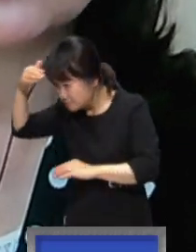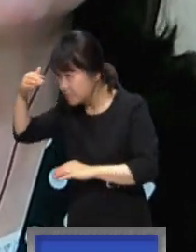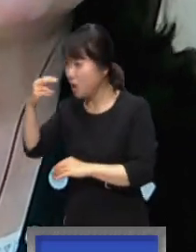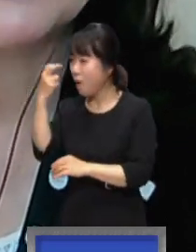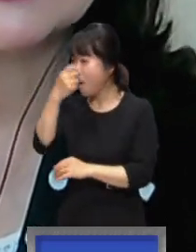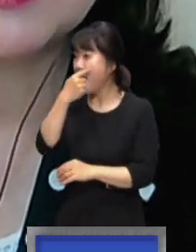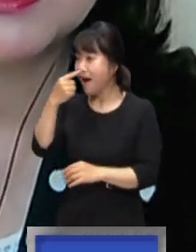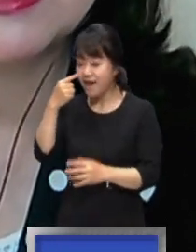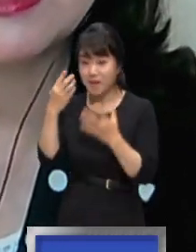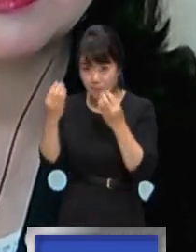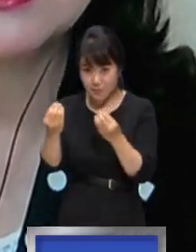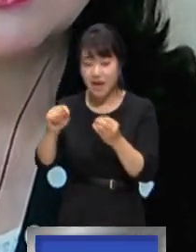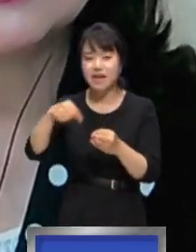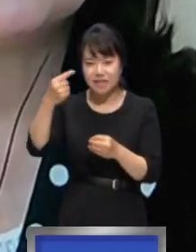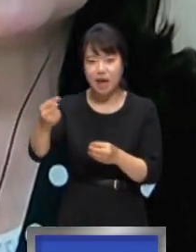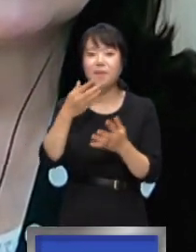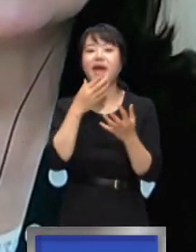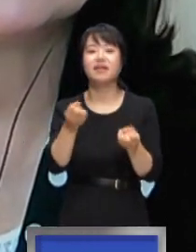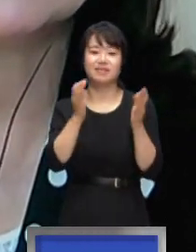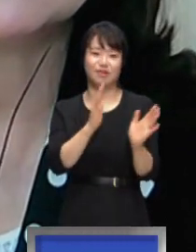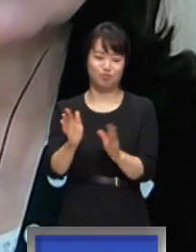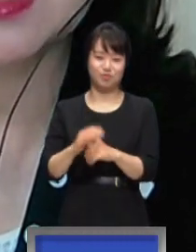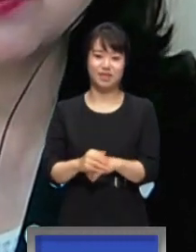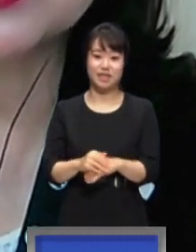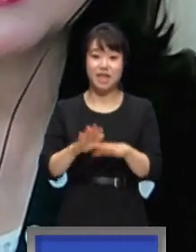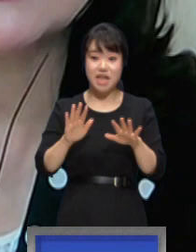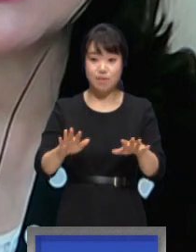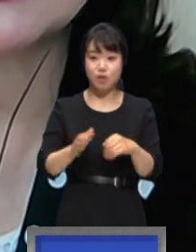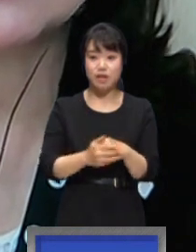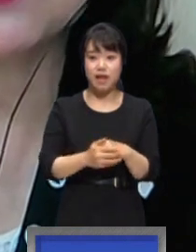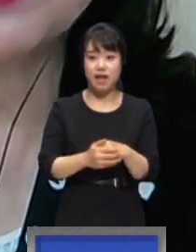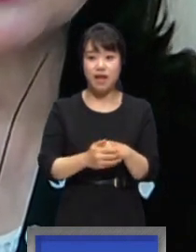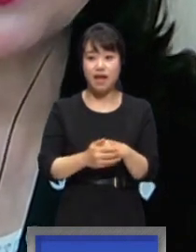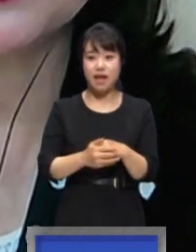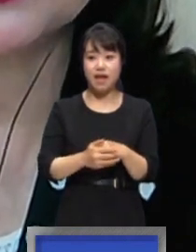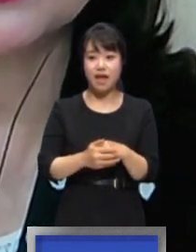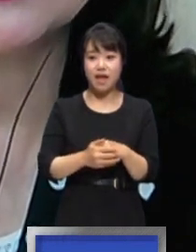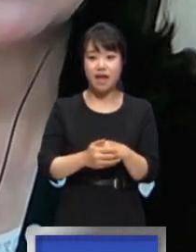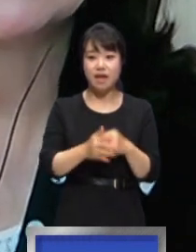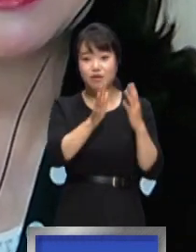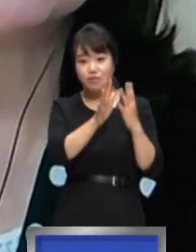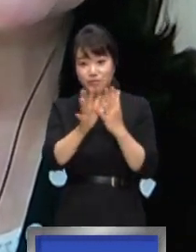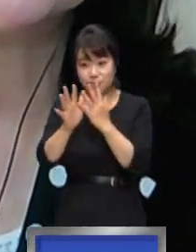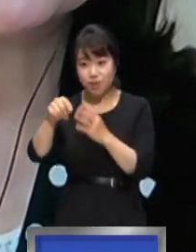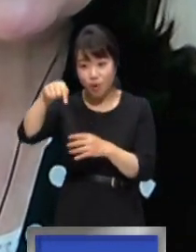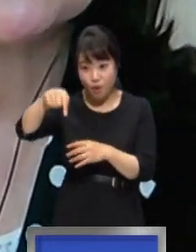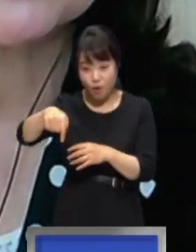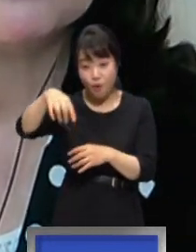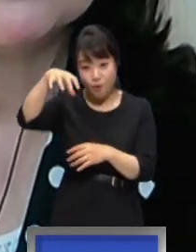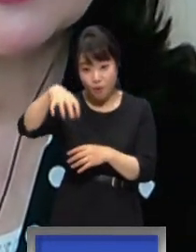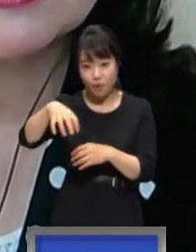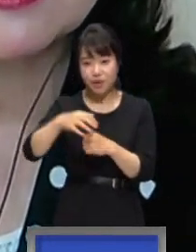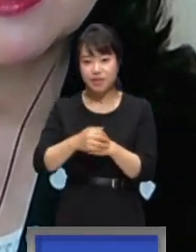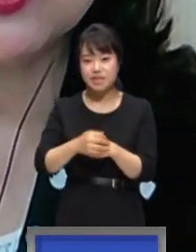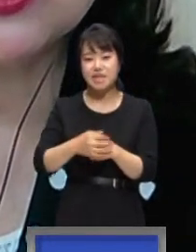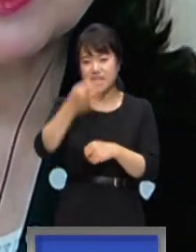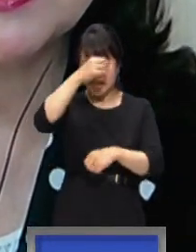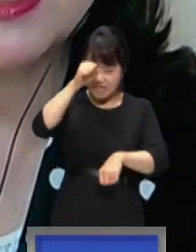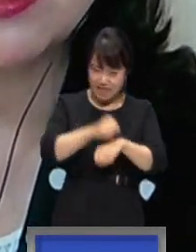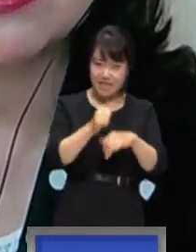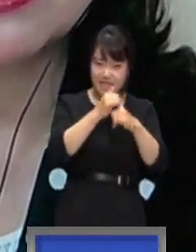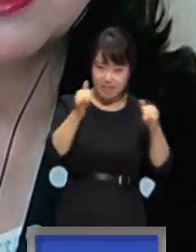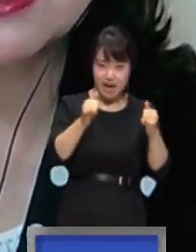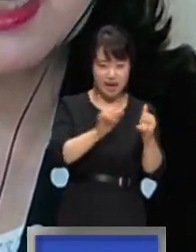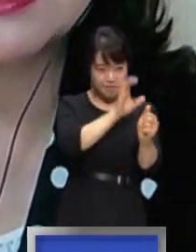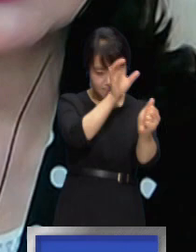행사들을 준비하게 됩니다. 이번에 개최된 강북산책 선변수풍은 강북구 지역 전문가들이